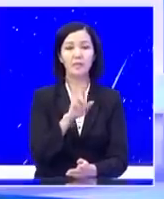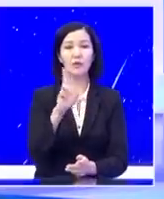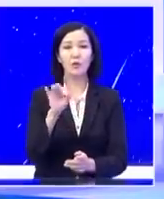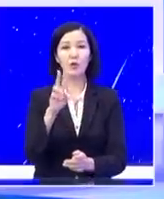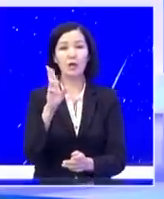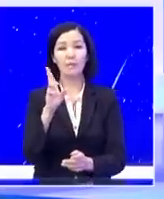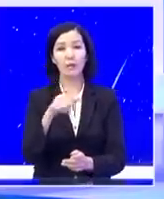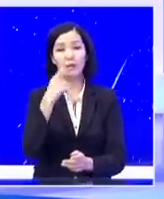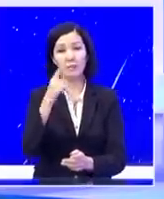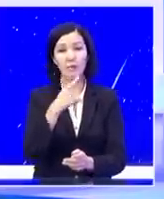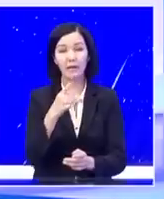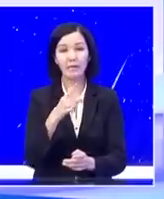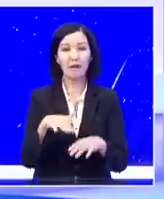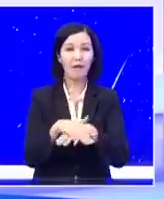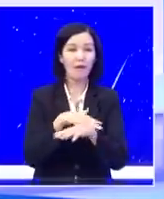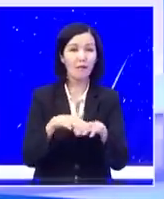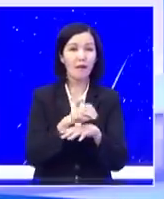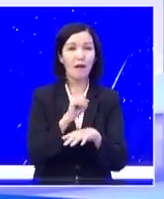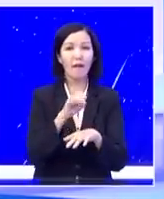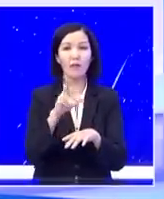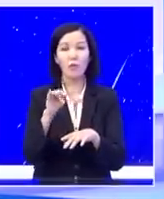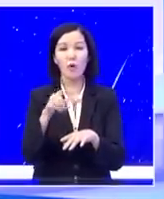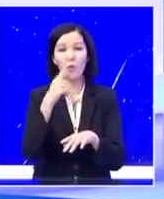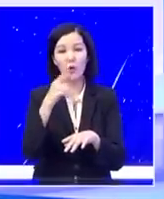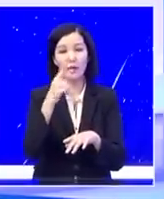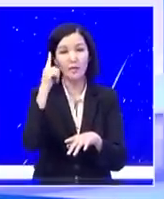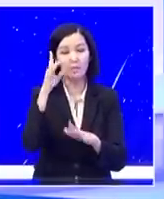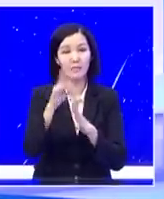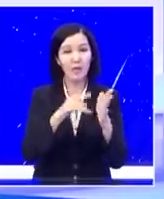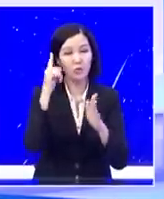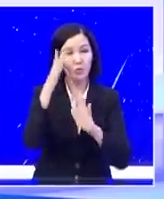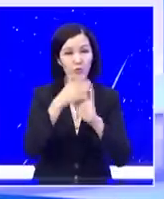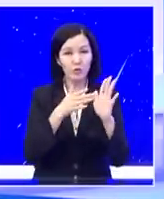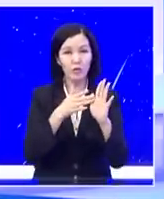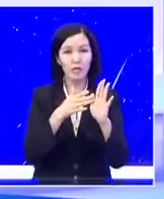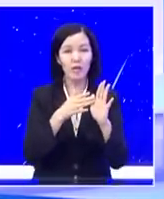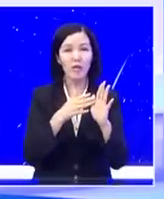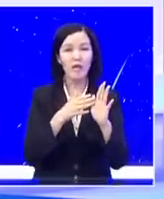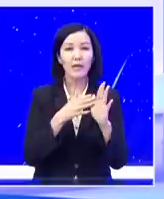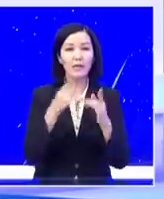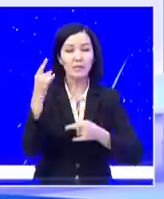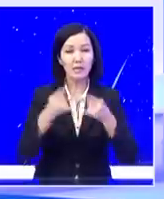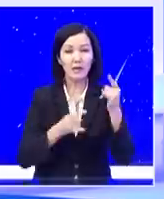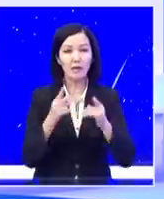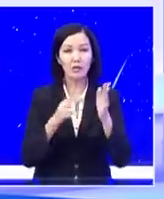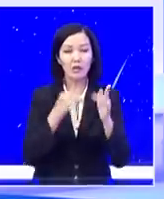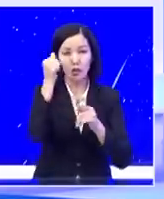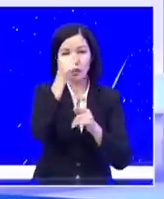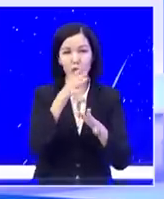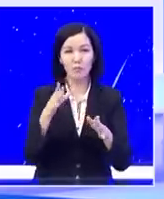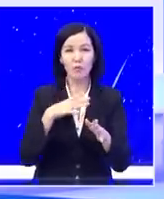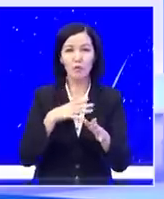Бейсен Құранбек десе ел айтуға оңай дейді. Егіз ұғымның қалыптасқанына 7 жылға жуықтады. Тележурналистика тарланы бұл